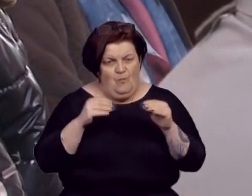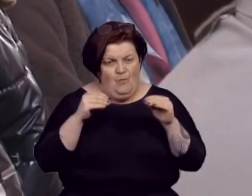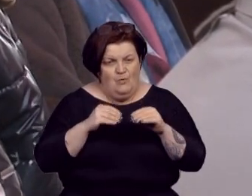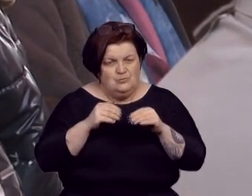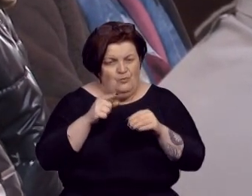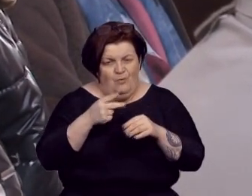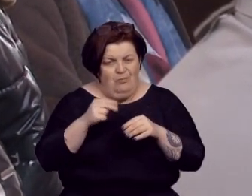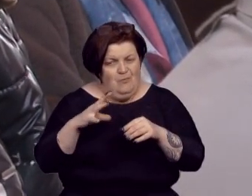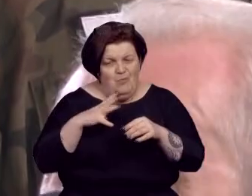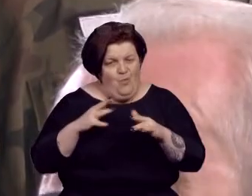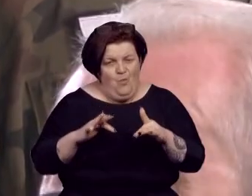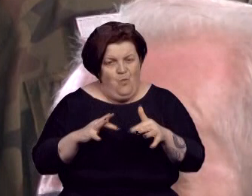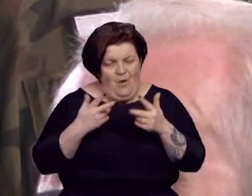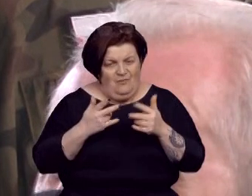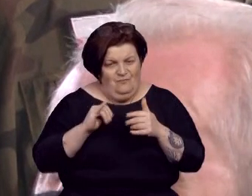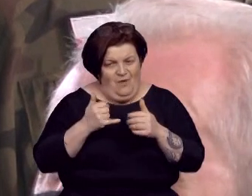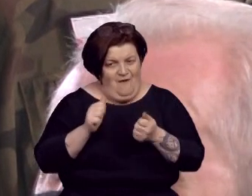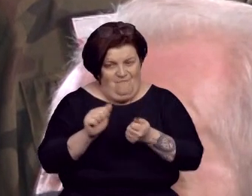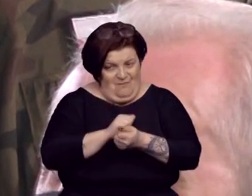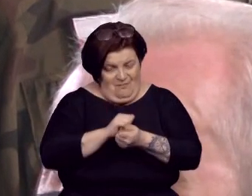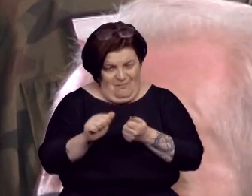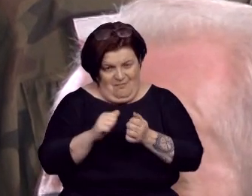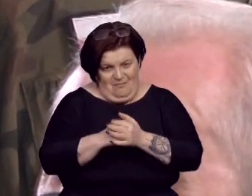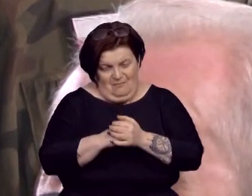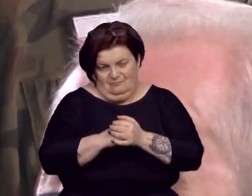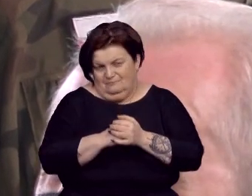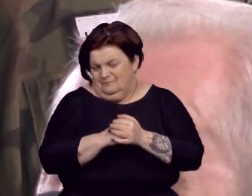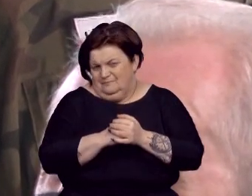nie było wcale łatwiejsze jak walka o przetrwanie.